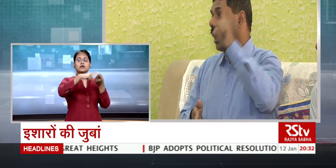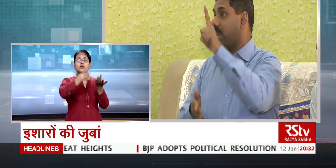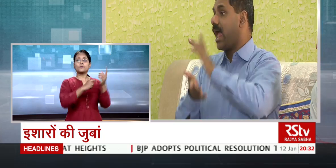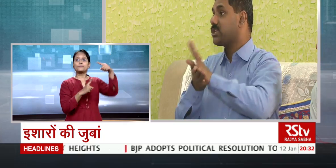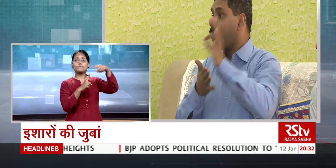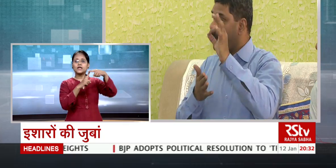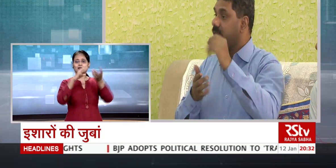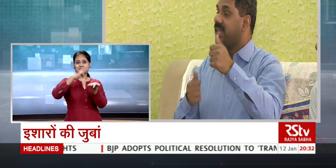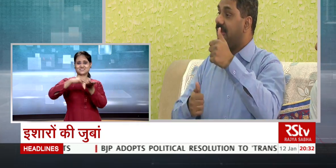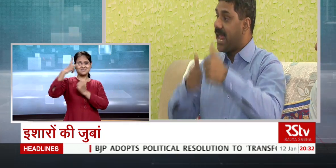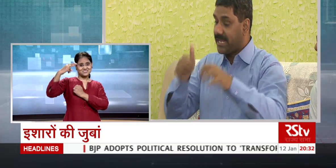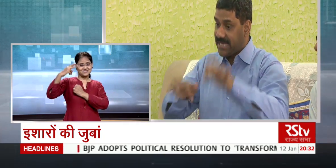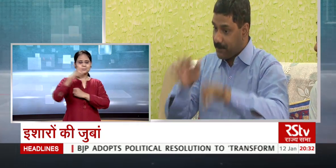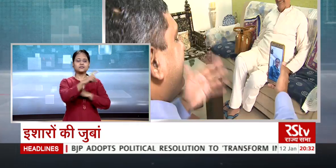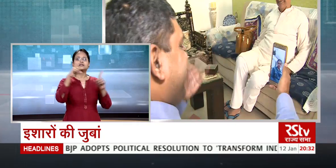वाले दीपक से।